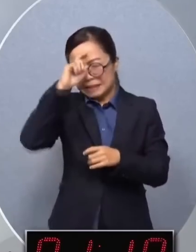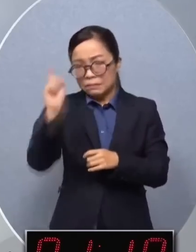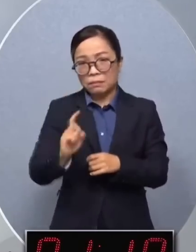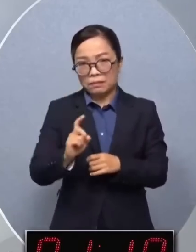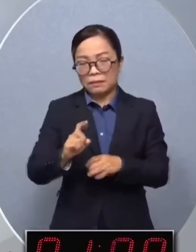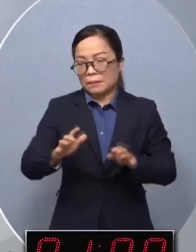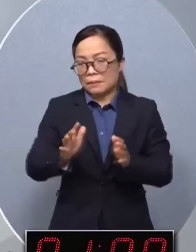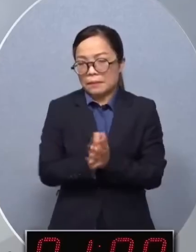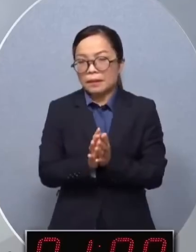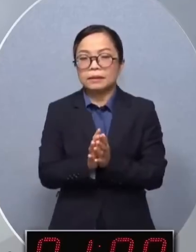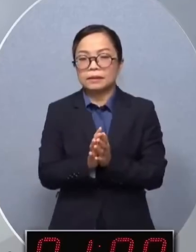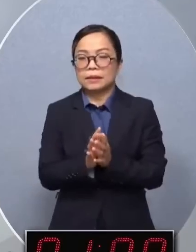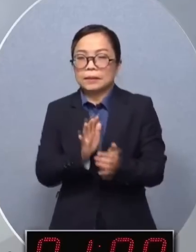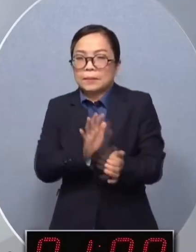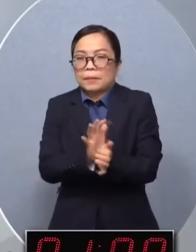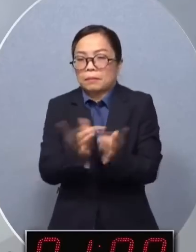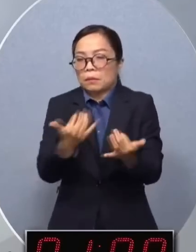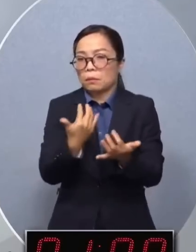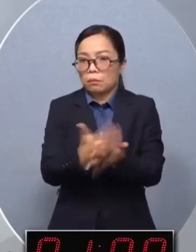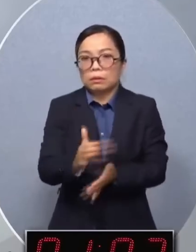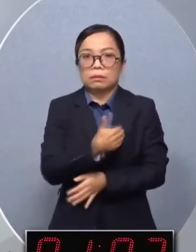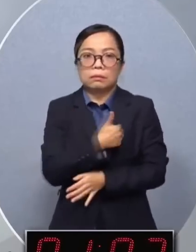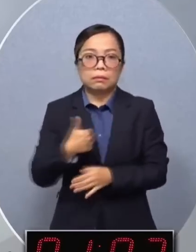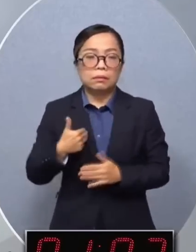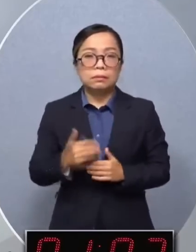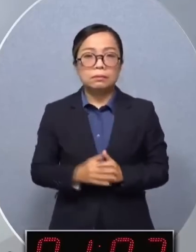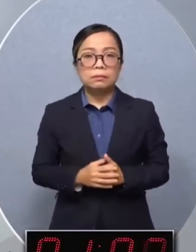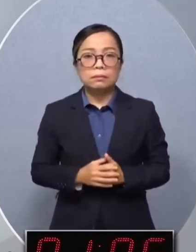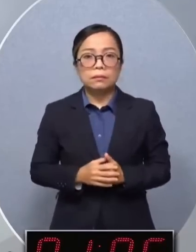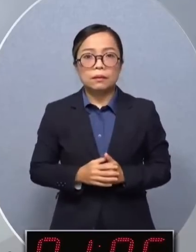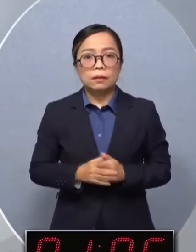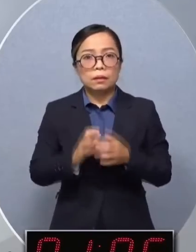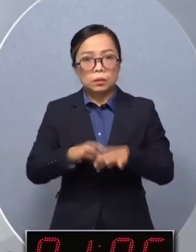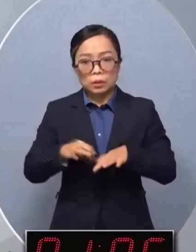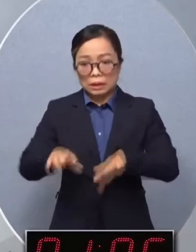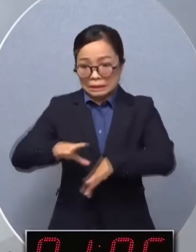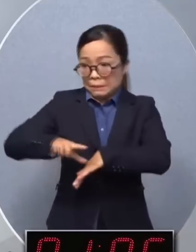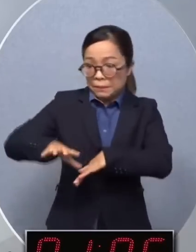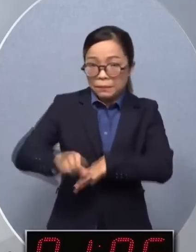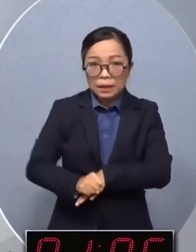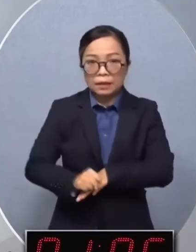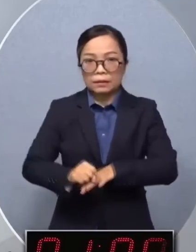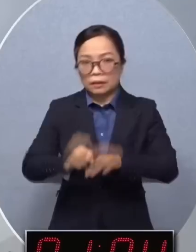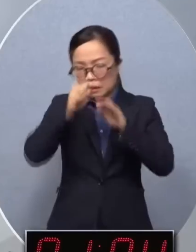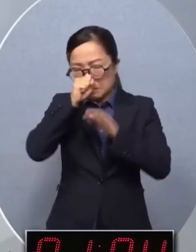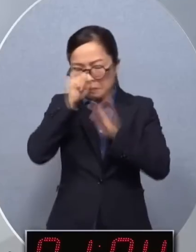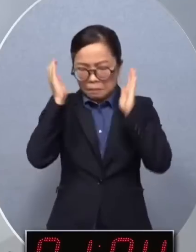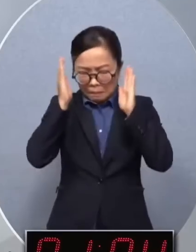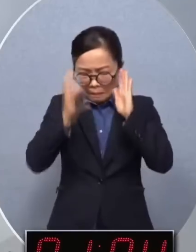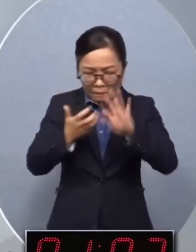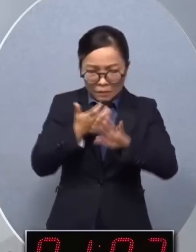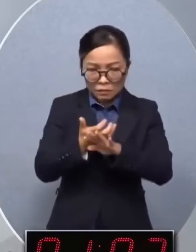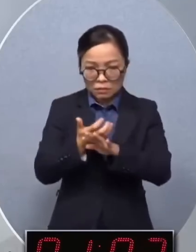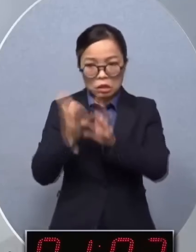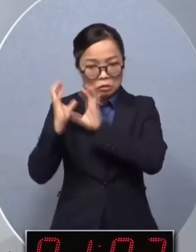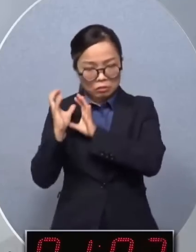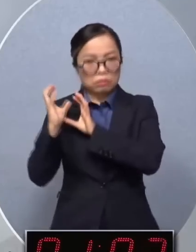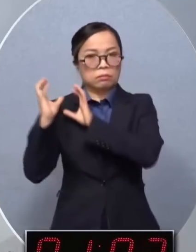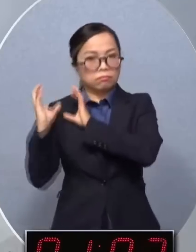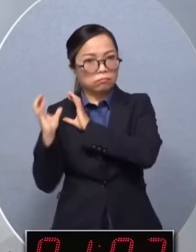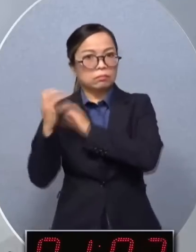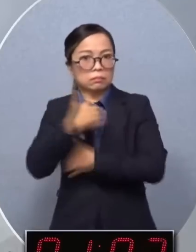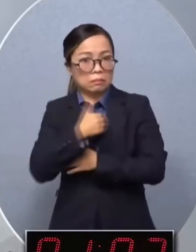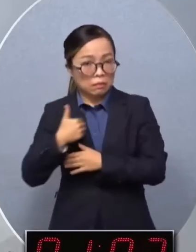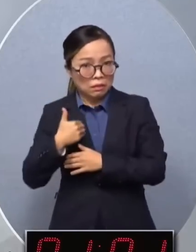即有效的当下解决所有的问题。所以把握当下，好好做事，承担责任，挑